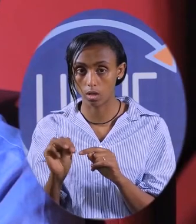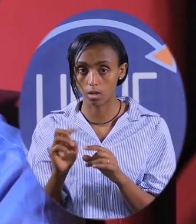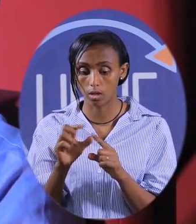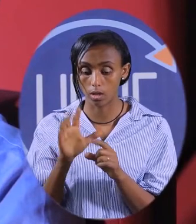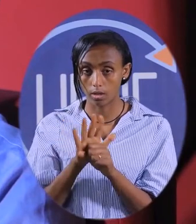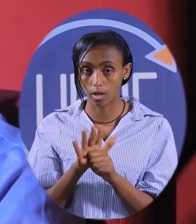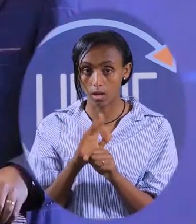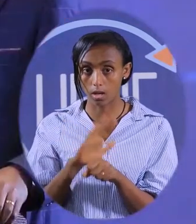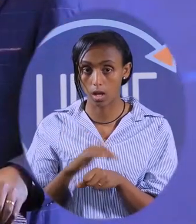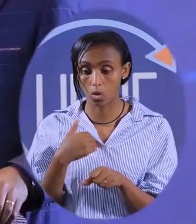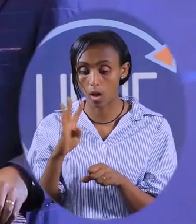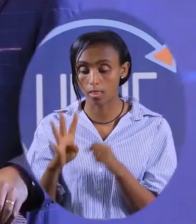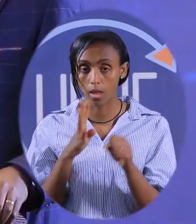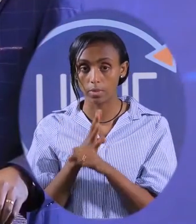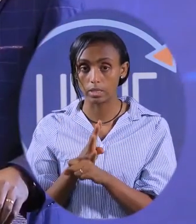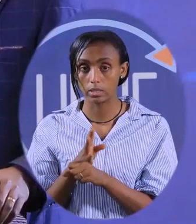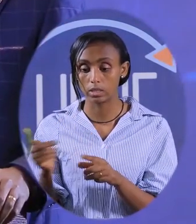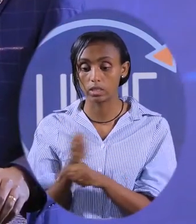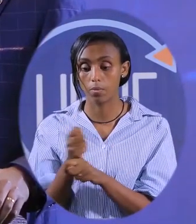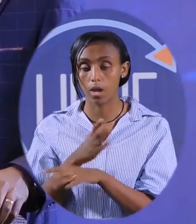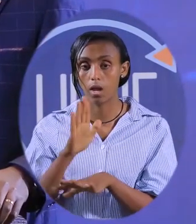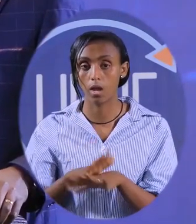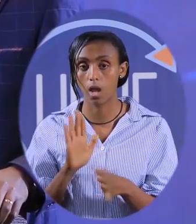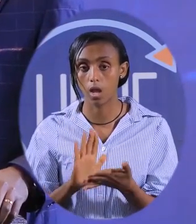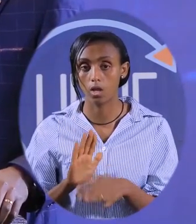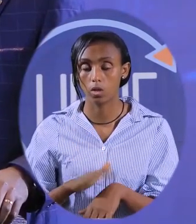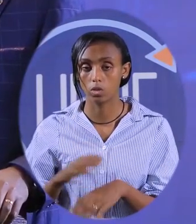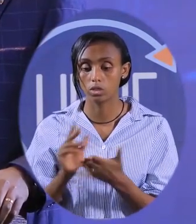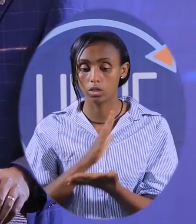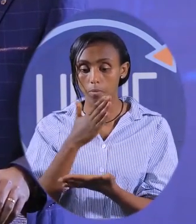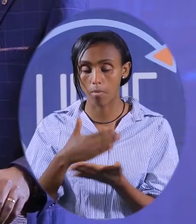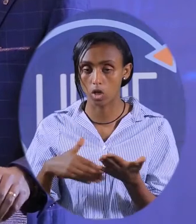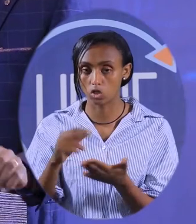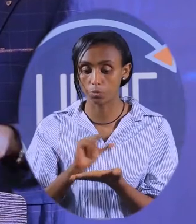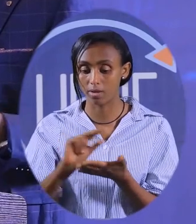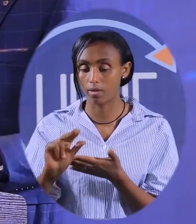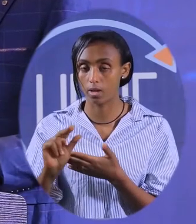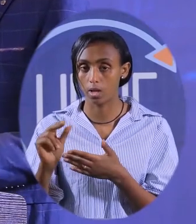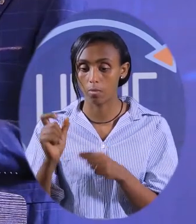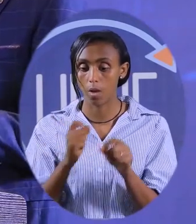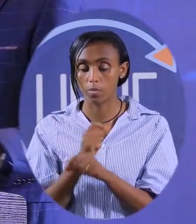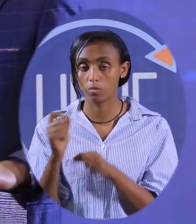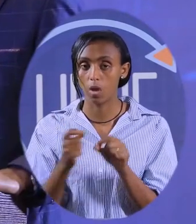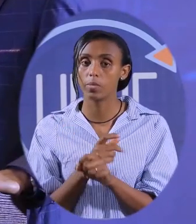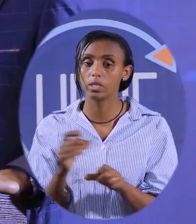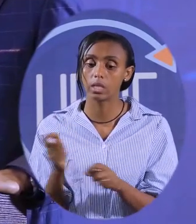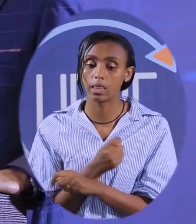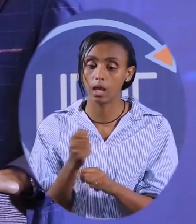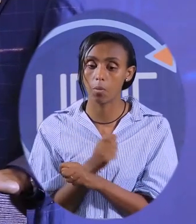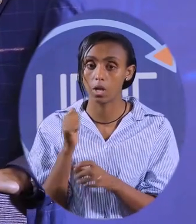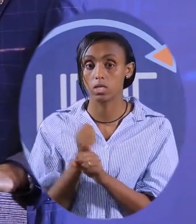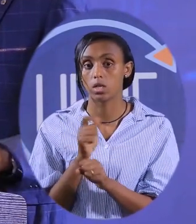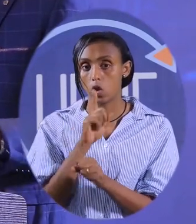የነበረን የአራት ዓመት ትግበራ ላይ መንግስት ከግማሽ ቢሊየን ብር በላይ በየአመቱ እየተገበረ እየሰራ ነው